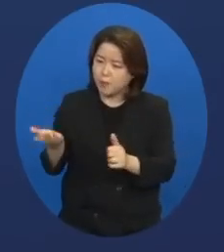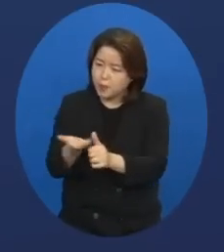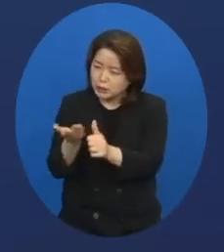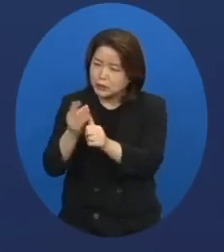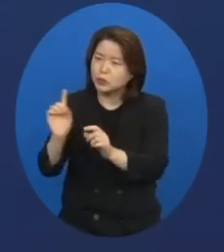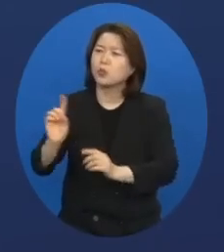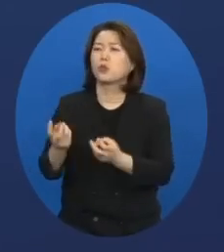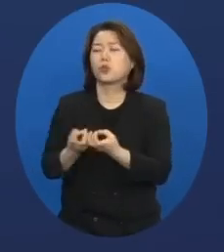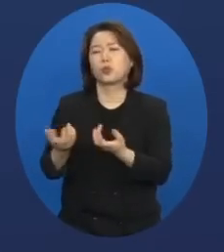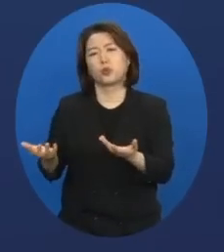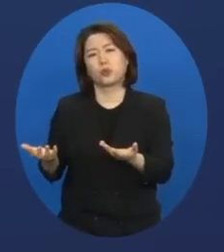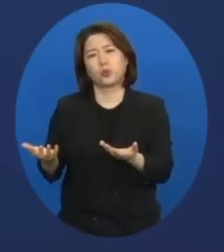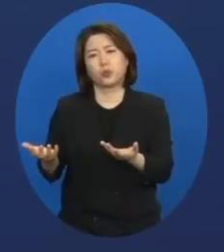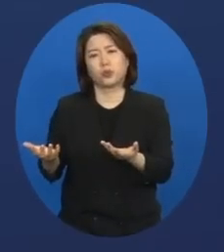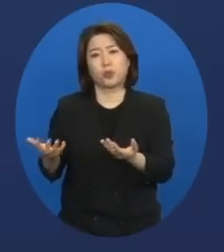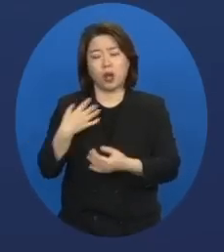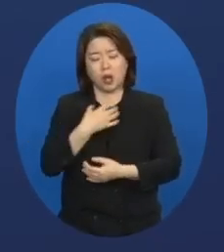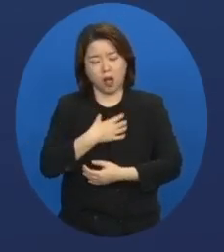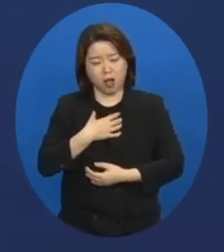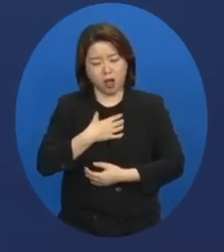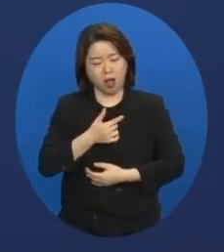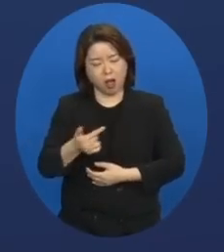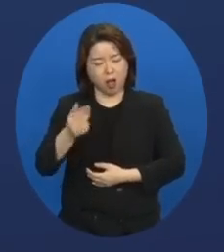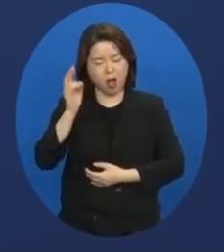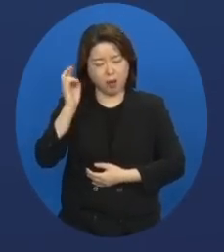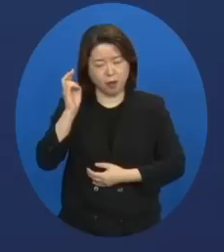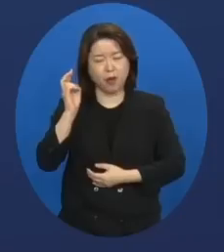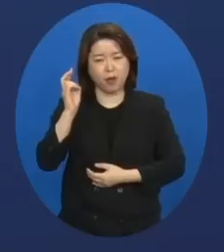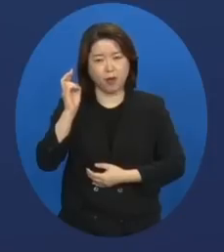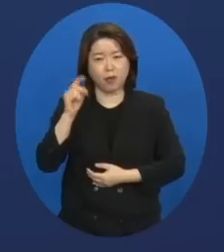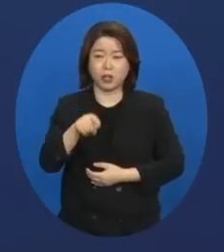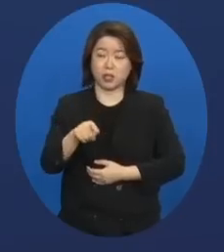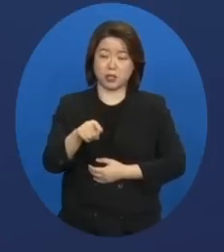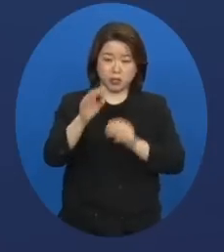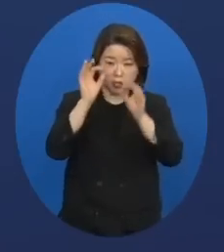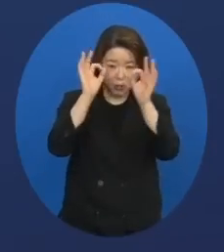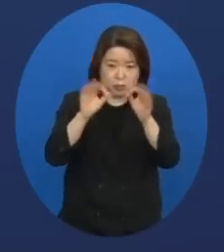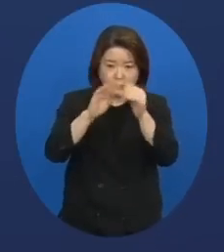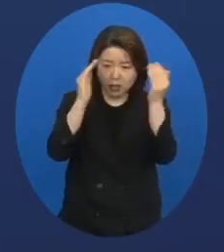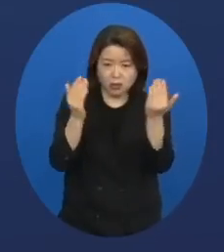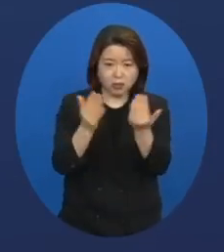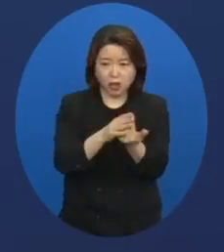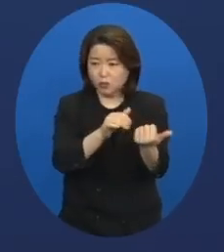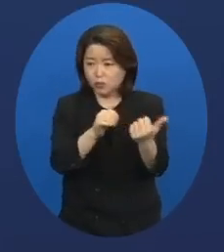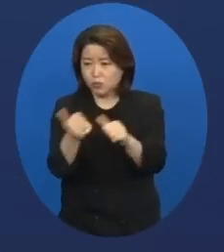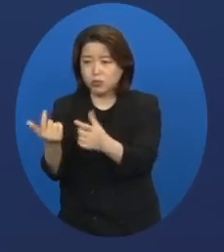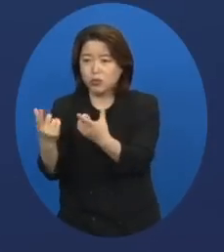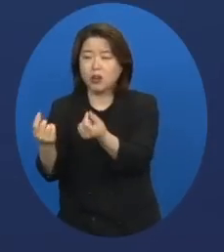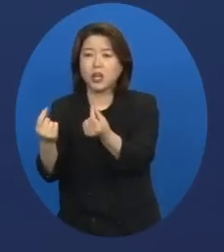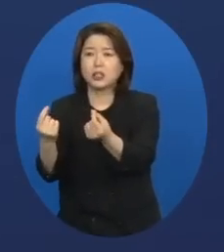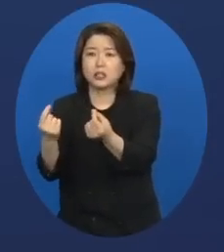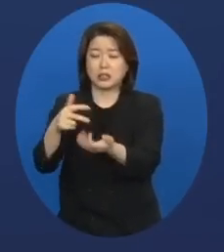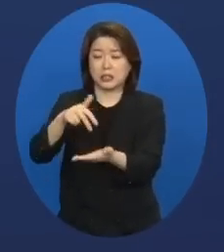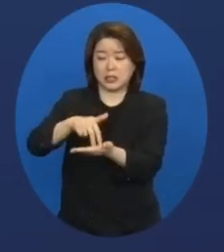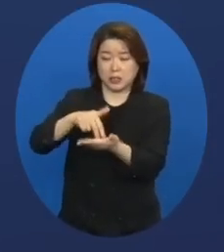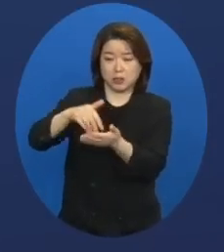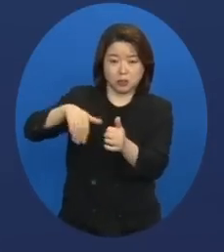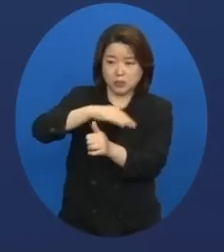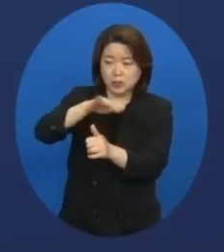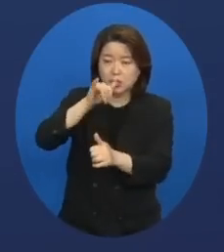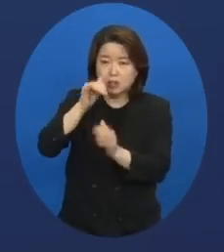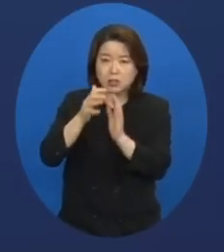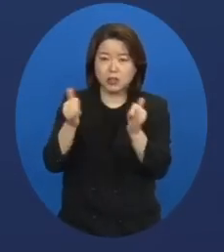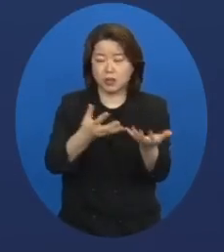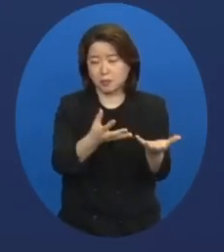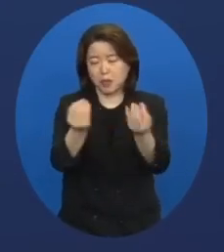되나? 지금 정말 이러다가는 다 죽는 거 아닌가? 이런 처지에 있는 분들도